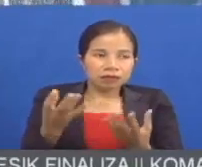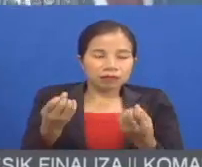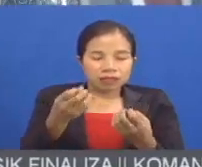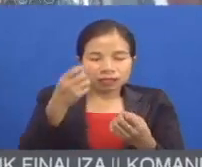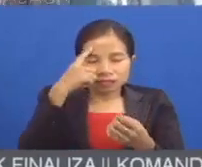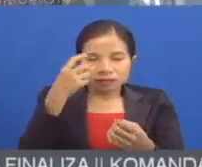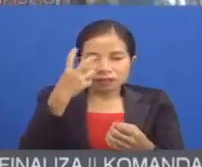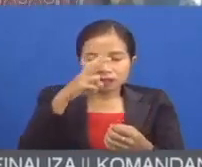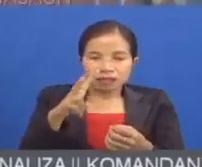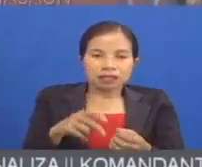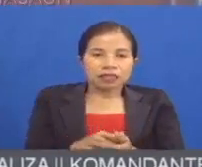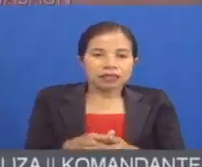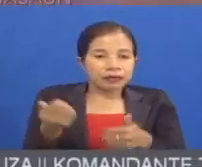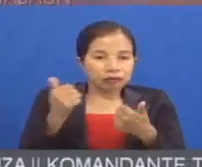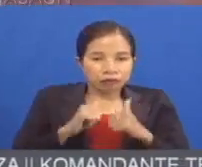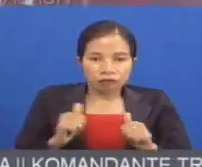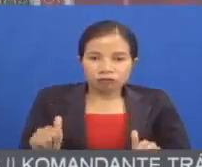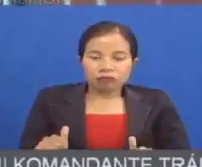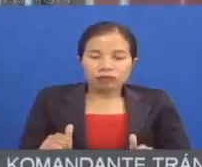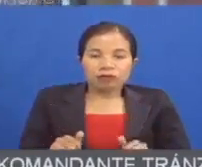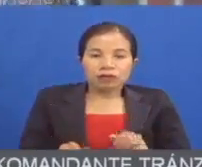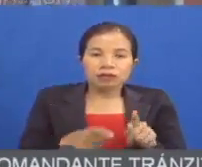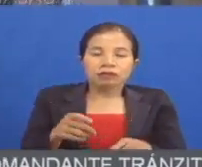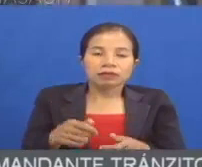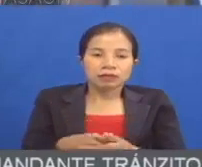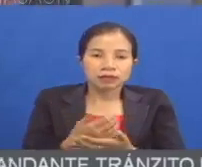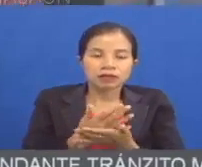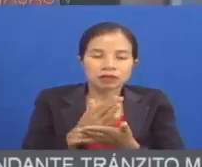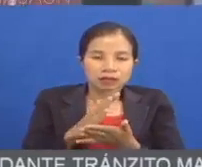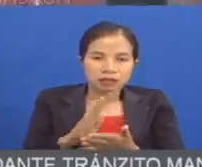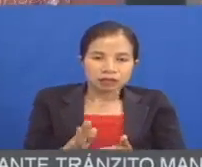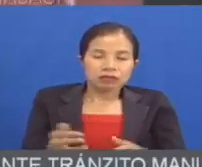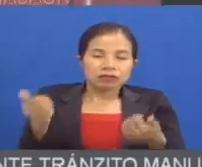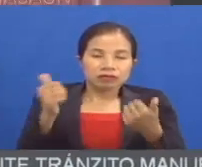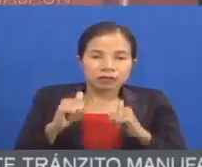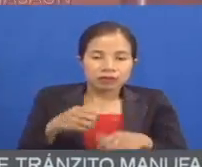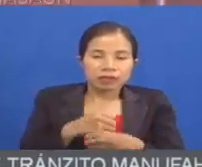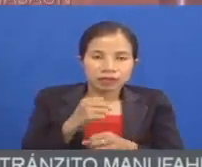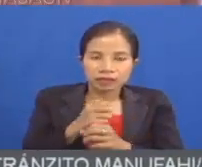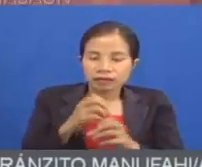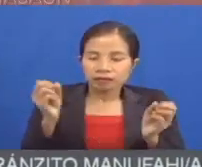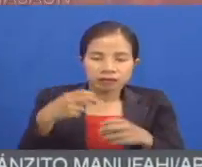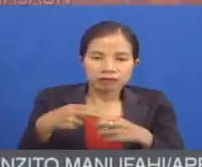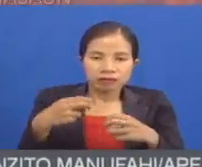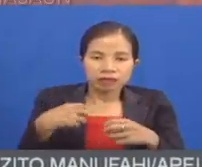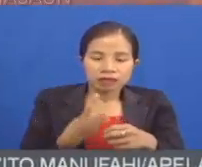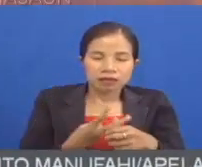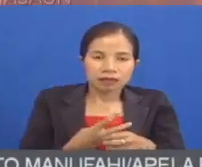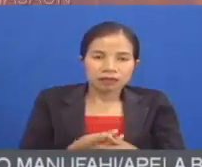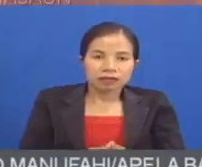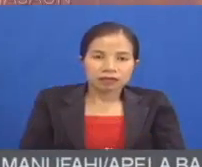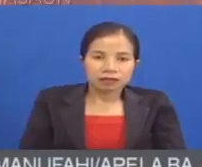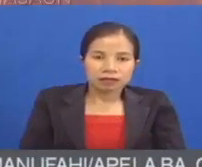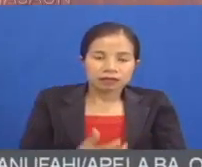hari mus nye modelu baru mai pesan tu ini modelu mus ami halo tu galai jadi lafo impact tu mai ami nyam